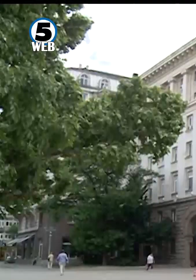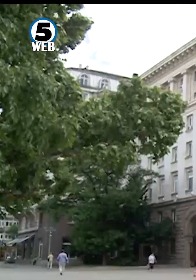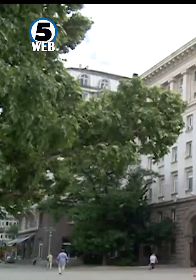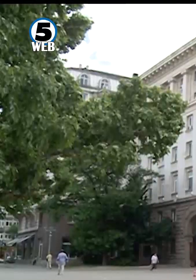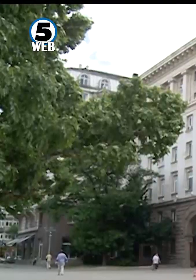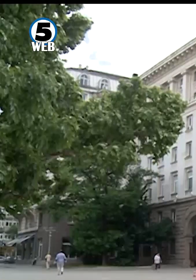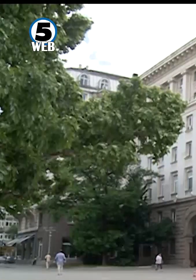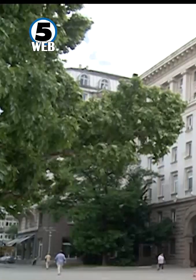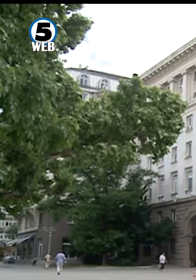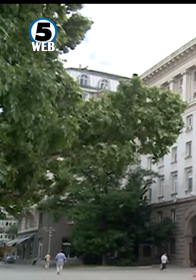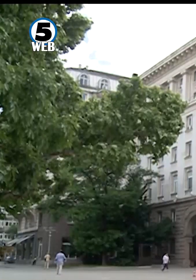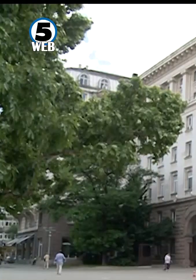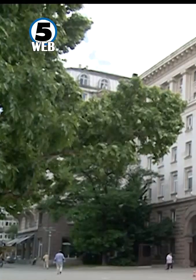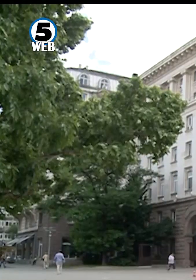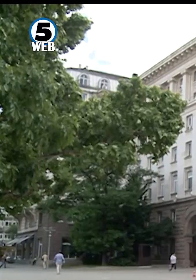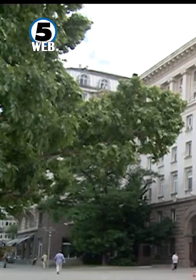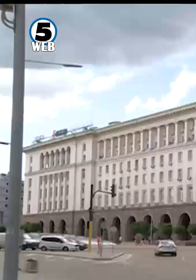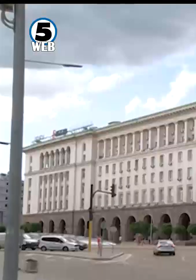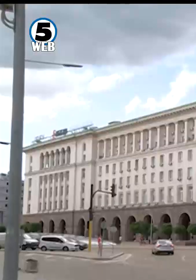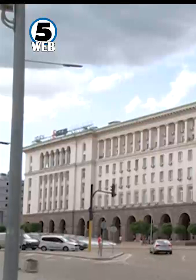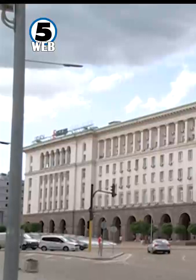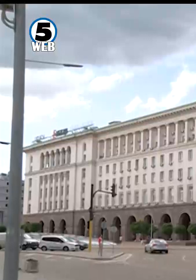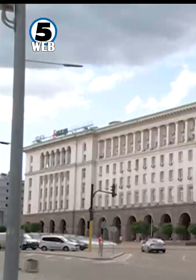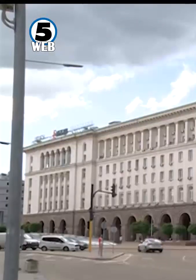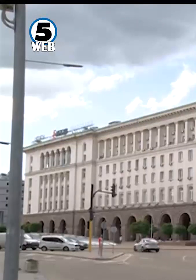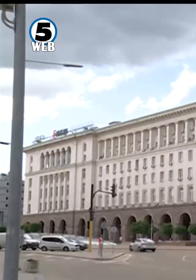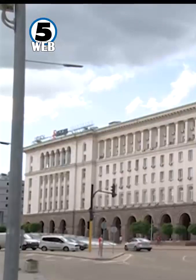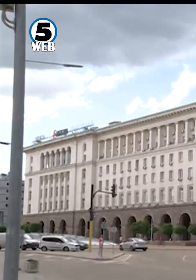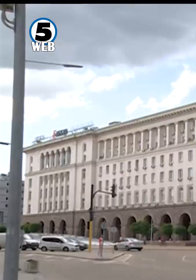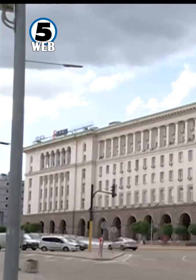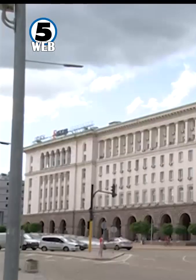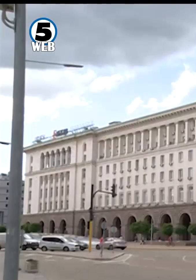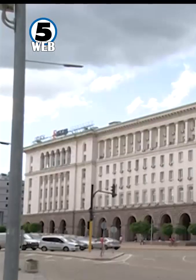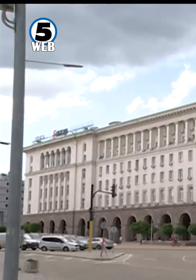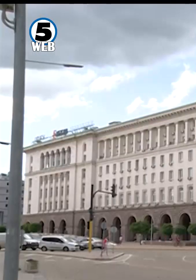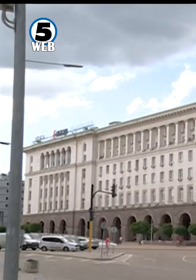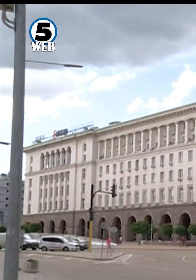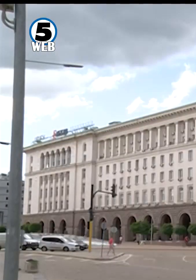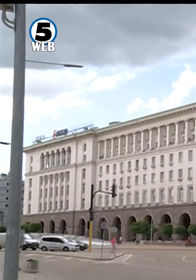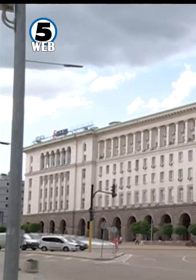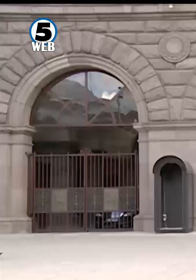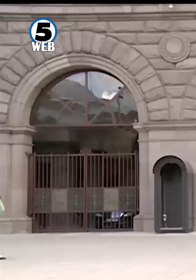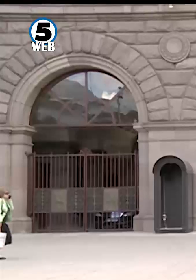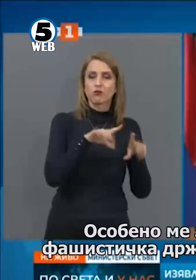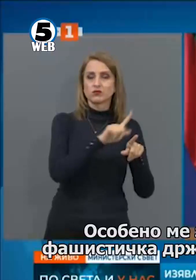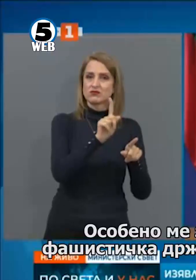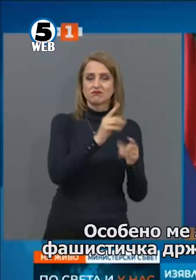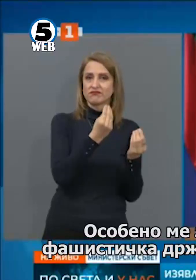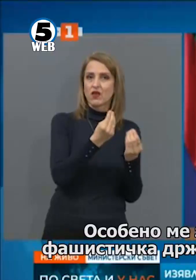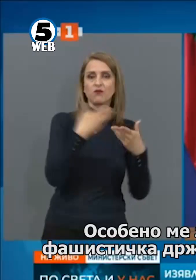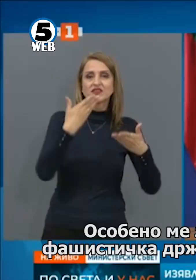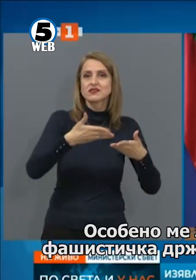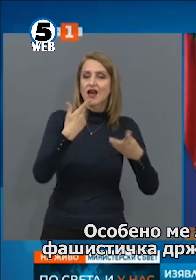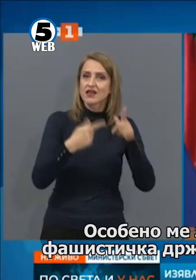помош и соработка кон Западен Балкан, слушнал недозволиви изјави за неговата земја и евреите во Втората светска војна.